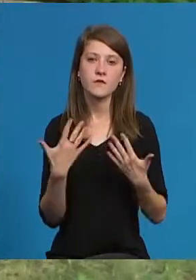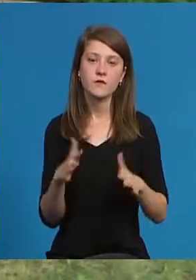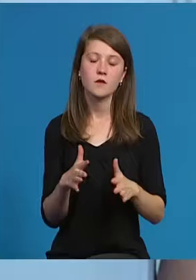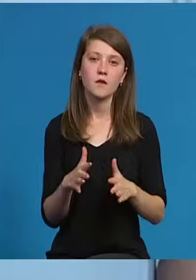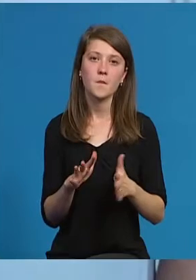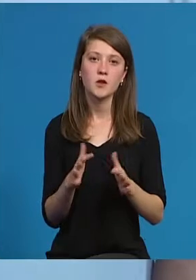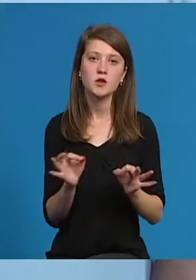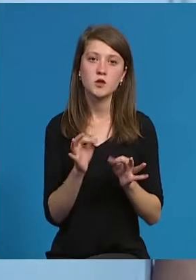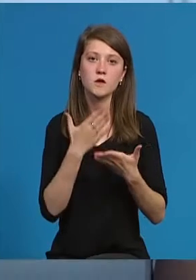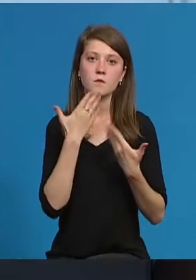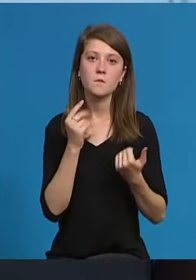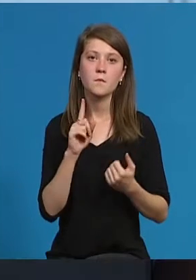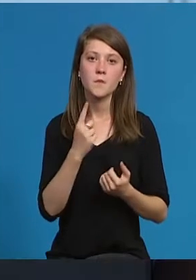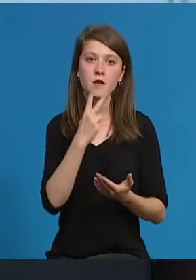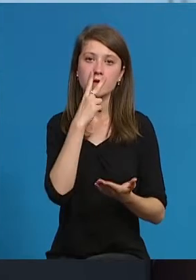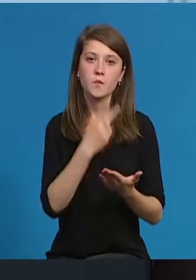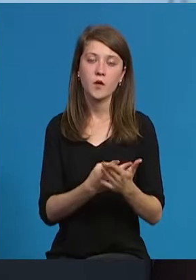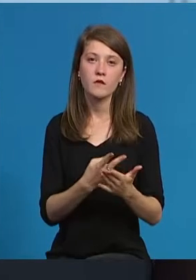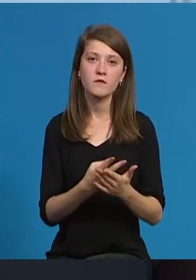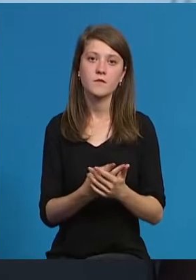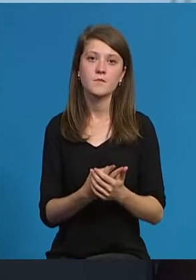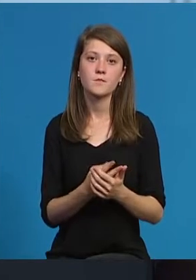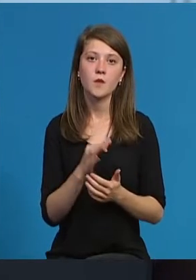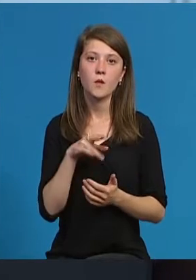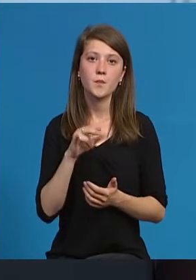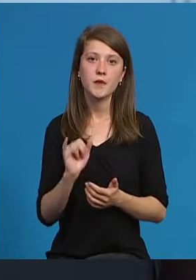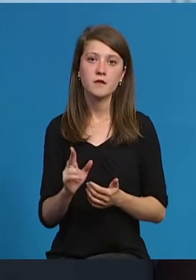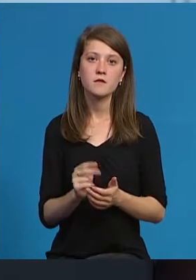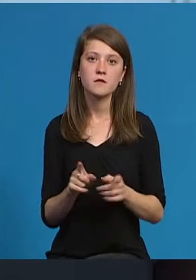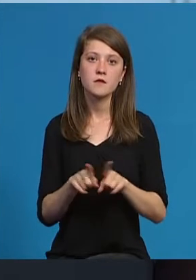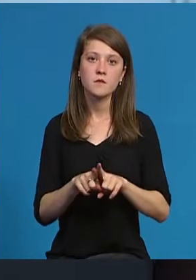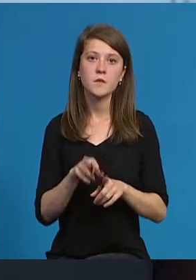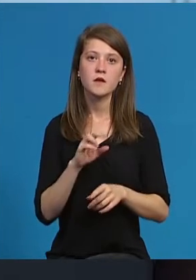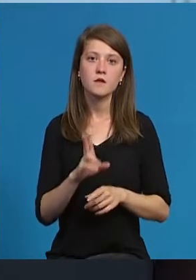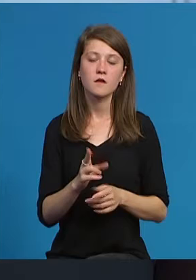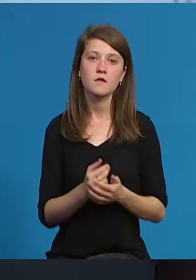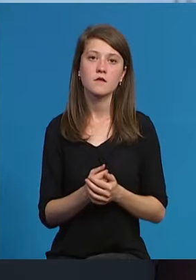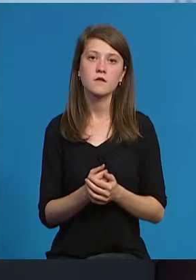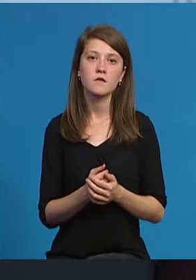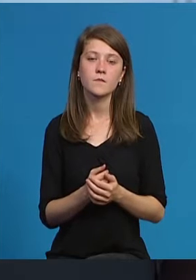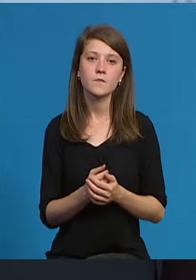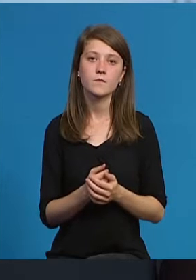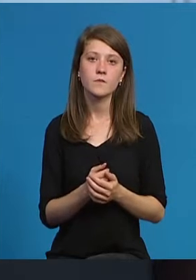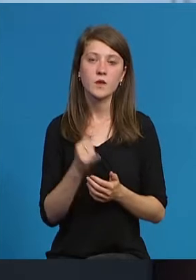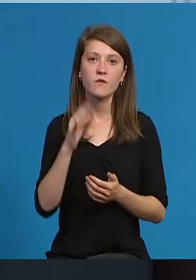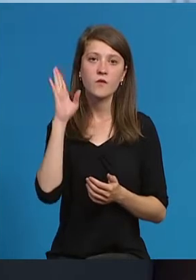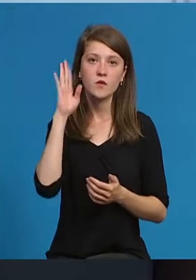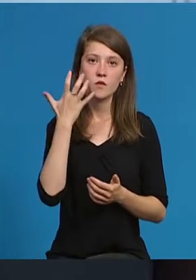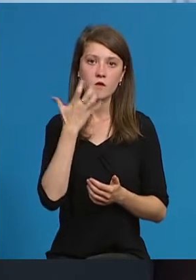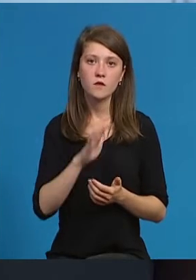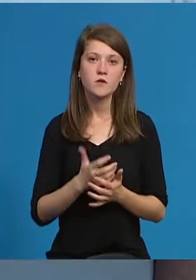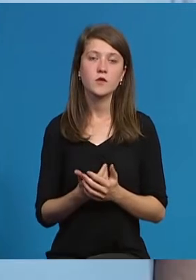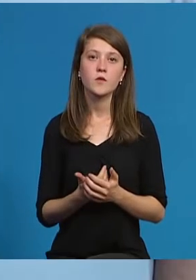нічого немає. Перші прояви опіки борщовиком такі самі, як і про опіку, по суті, окропом.